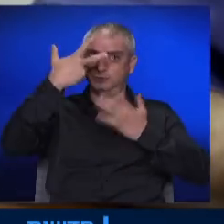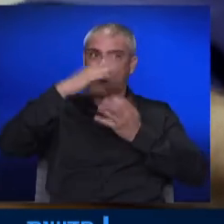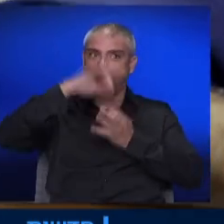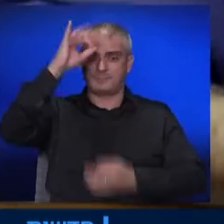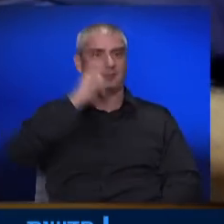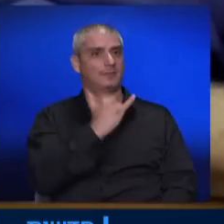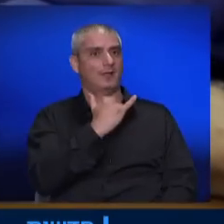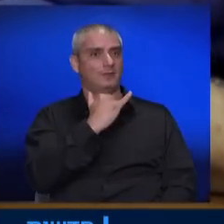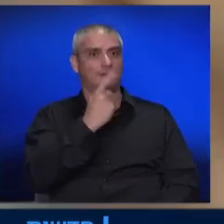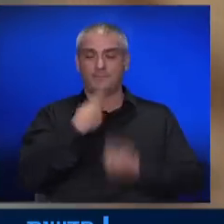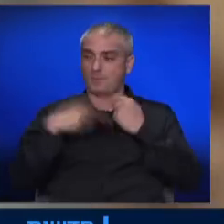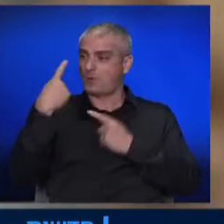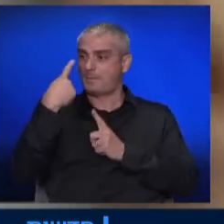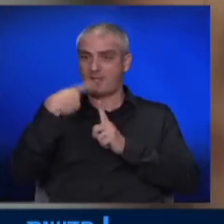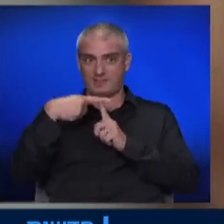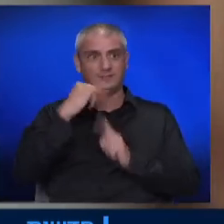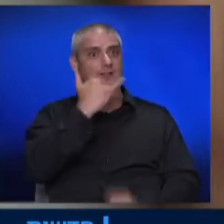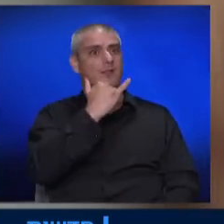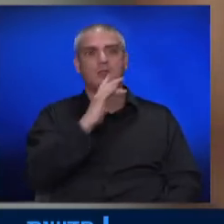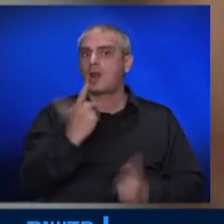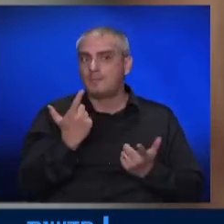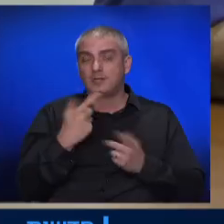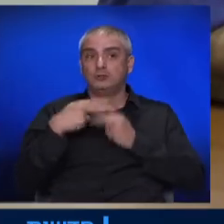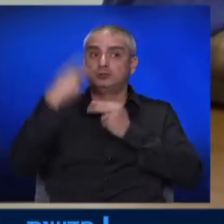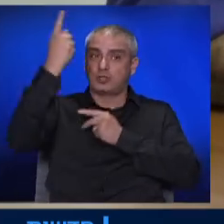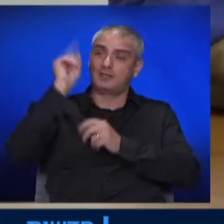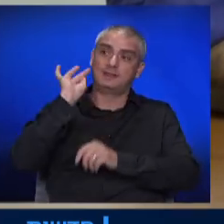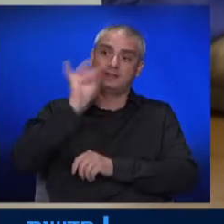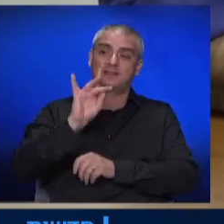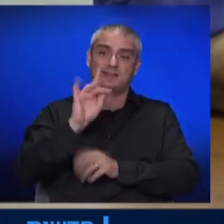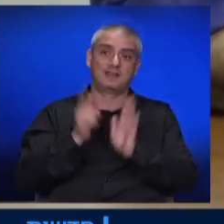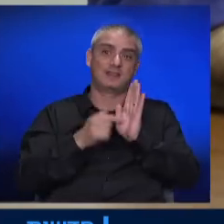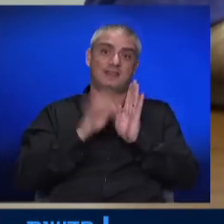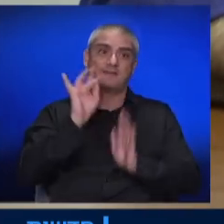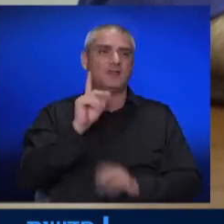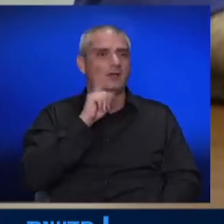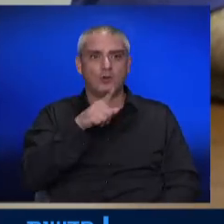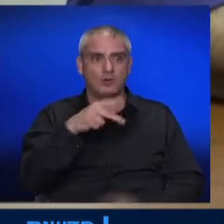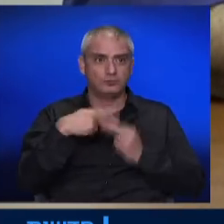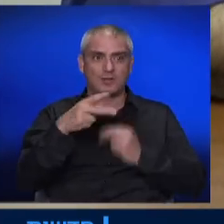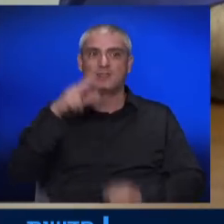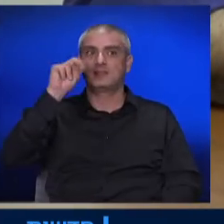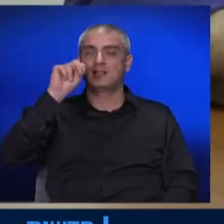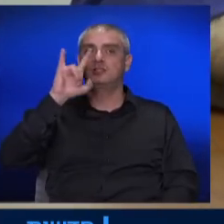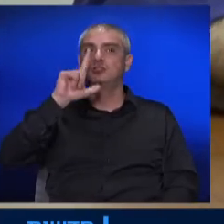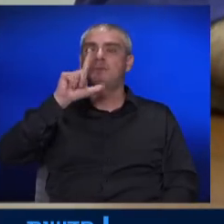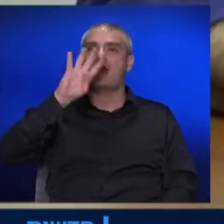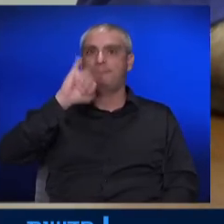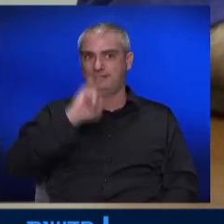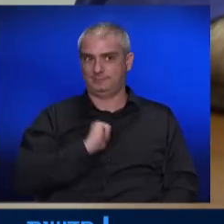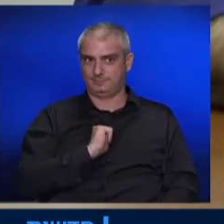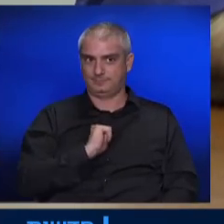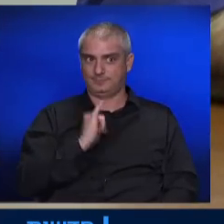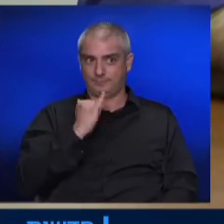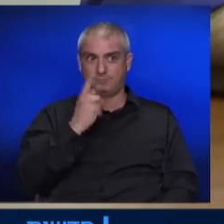במקום 1.5 מטר. נכון. למה? השכן שם הגיש תביעה. איך קוראים לשכן? קוראים לו נג'יב חלבי. כן. נו, והגיש